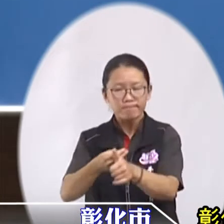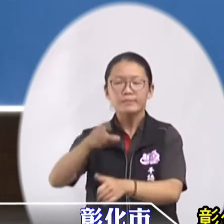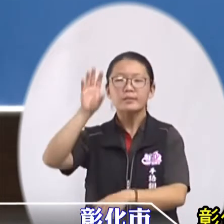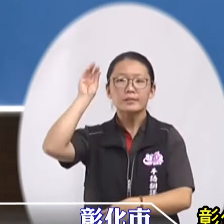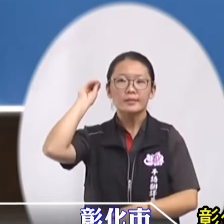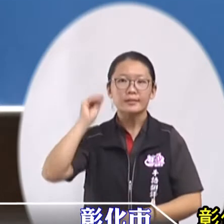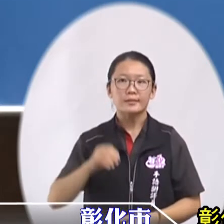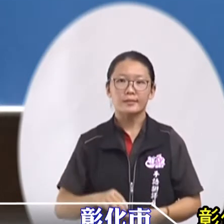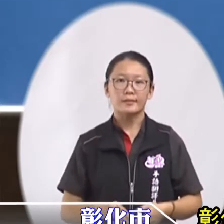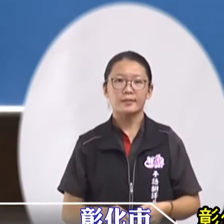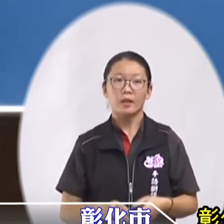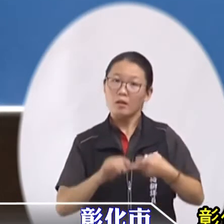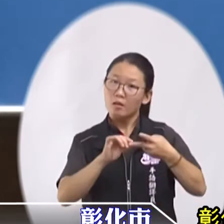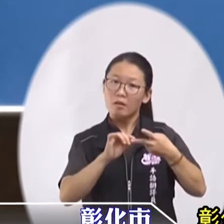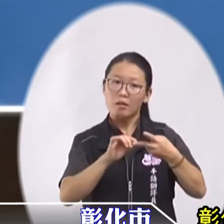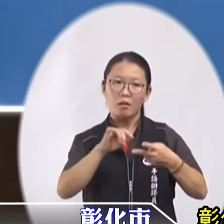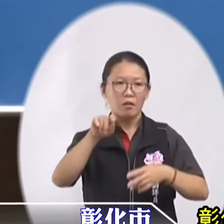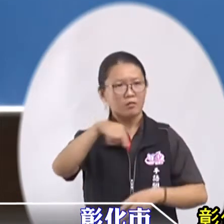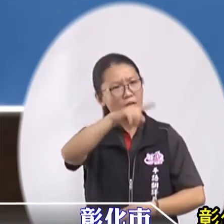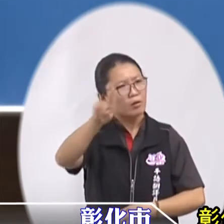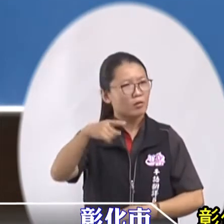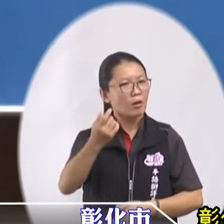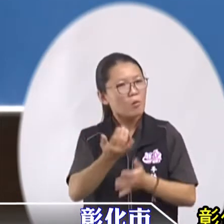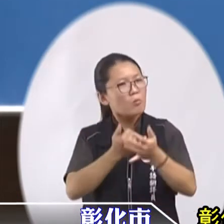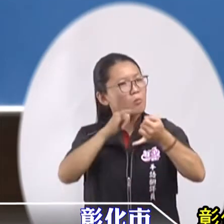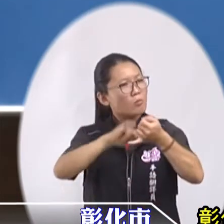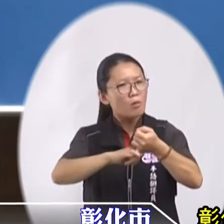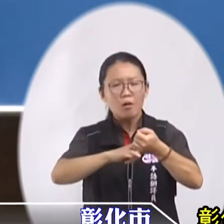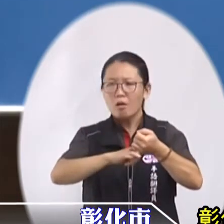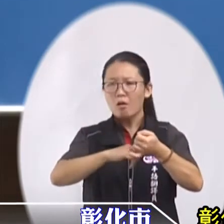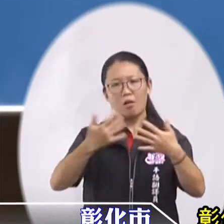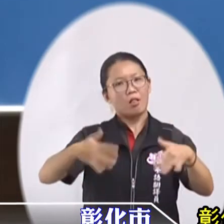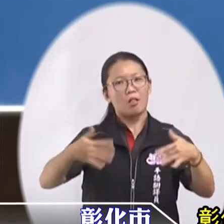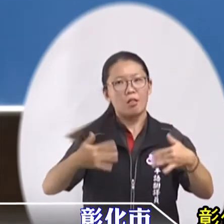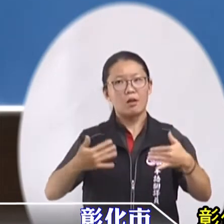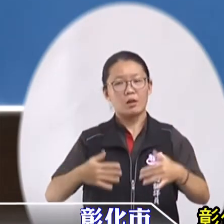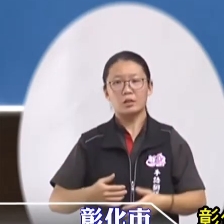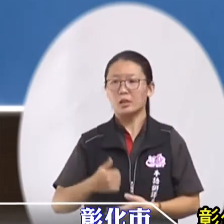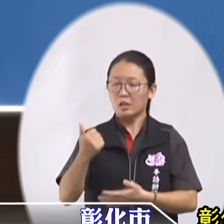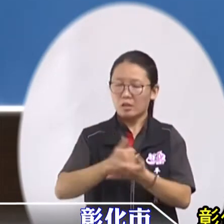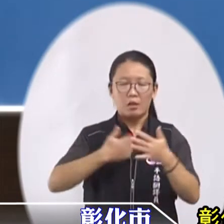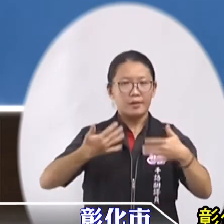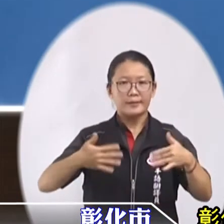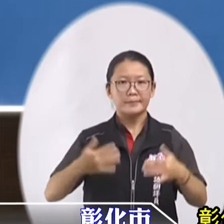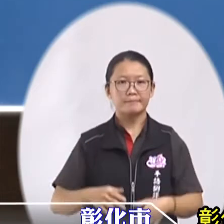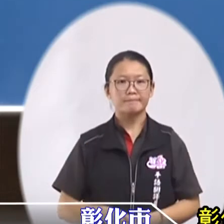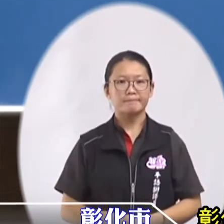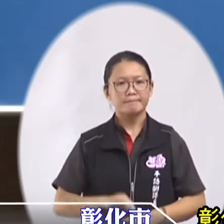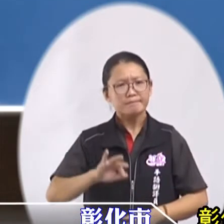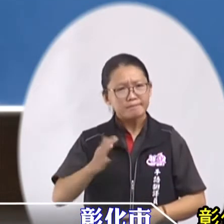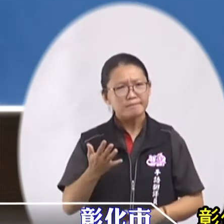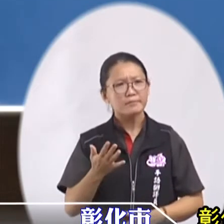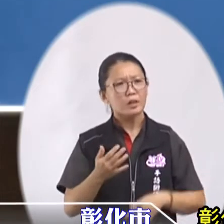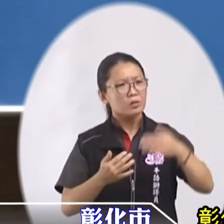批因为大家还没有预约完整哦，所以还不会过来哈。那我们预计下一波会在